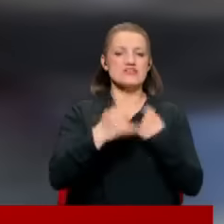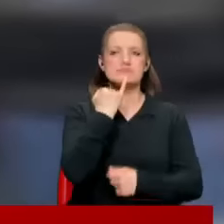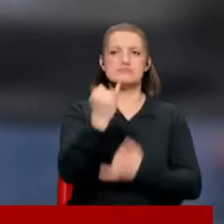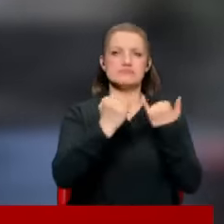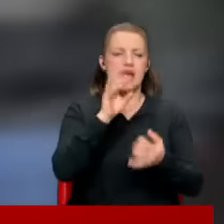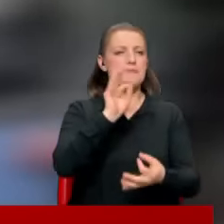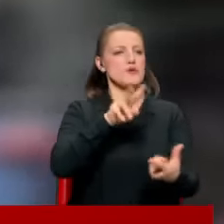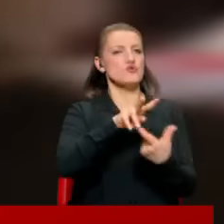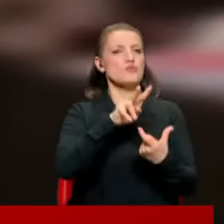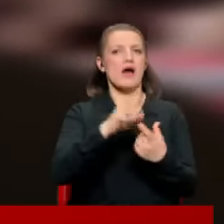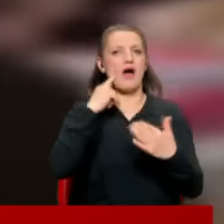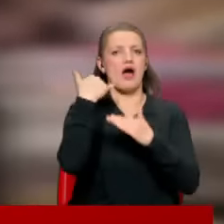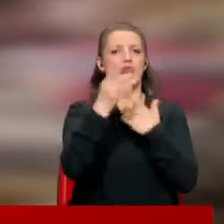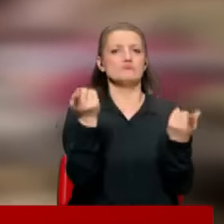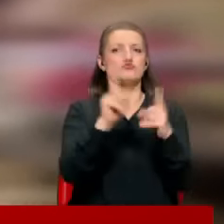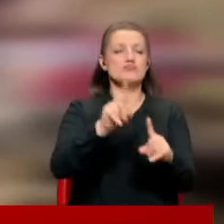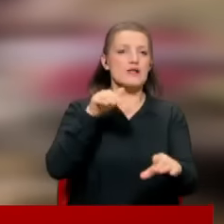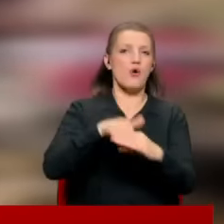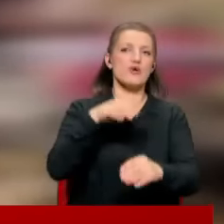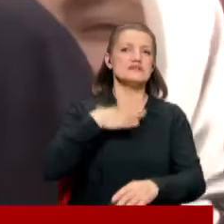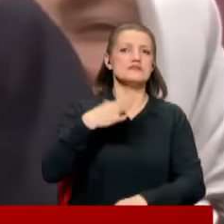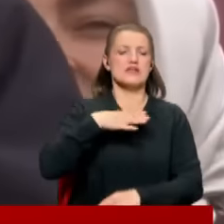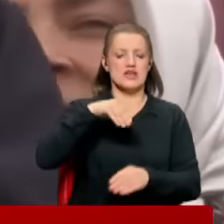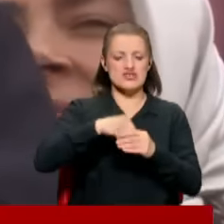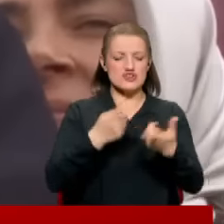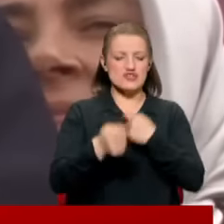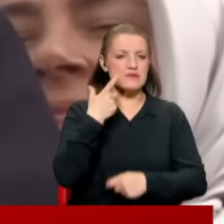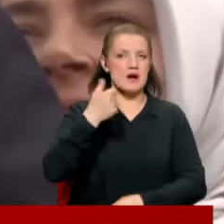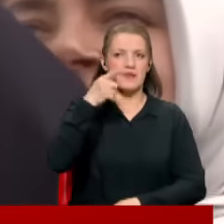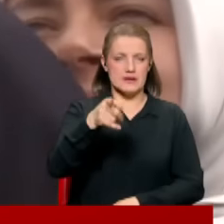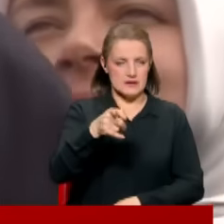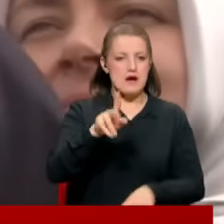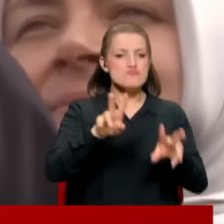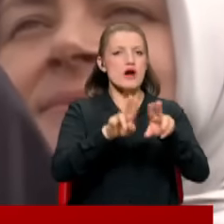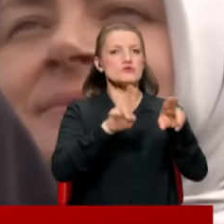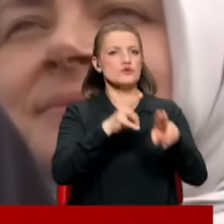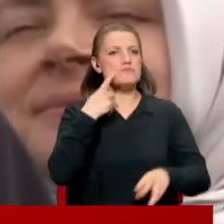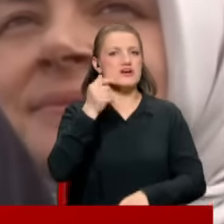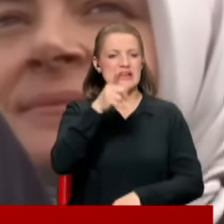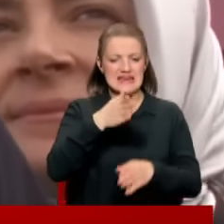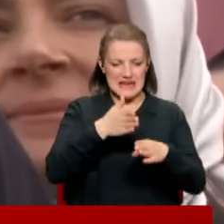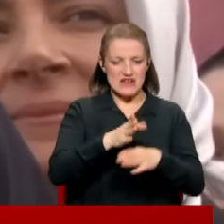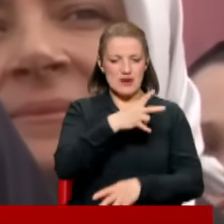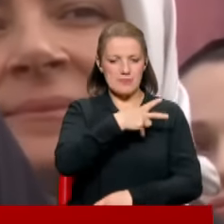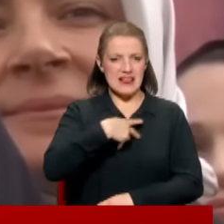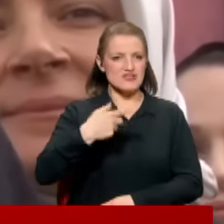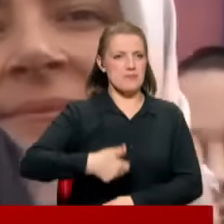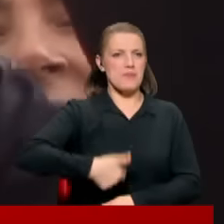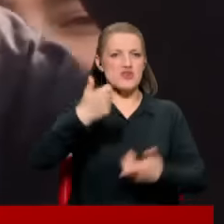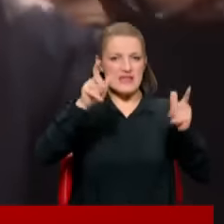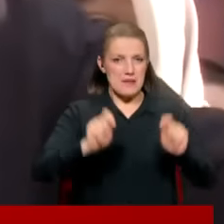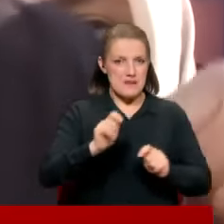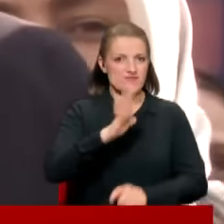de Ümraniye'deki halk buluşmasında oy istedi İçişleri Bakanı. Murat Kurum Başkanı, gerçek belediyeciliğin başkanı